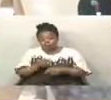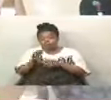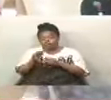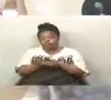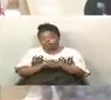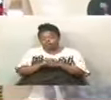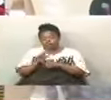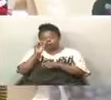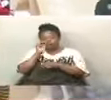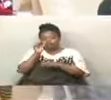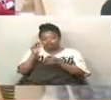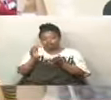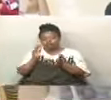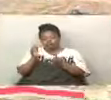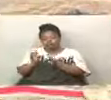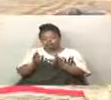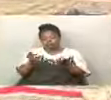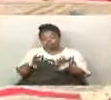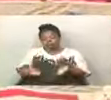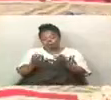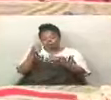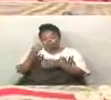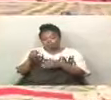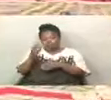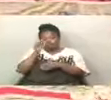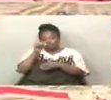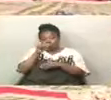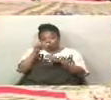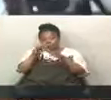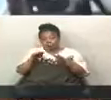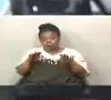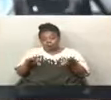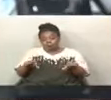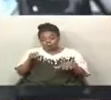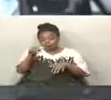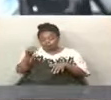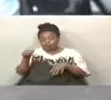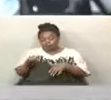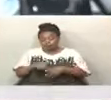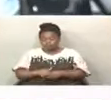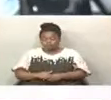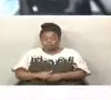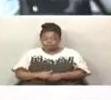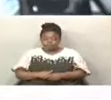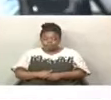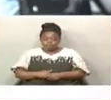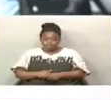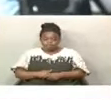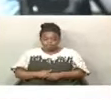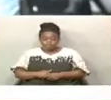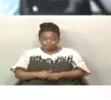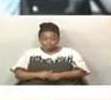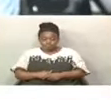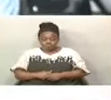bemwa nyukuteke sila kutubulo mutindo kwe mwanyi, mugwanga ni umutalo wewero. Mwemu, obusinge,